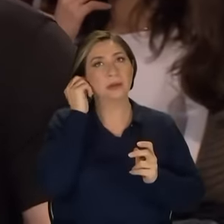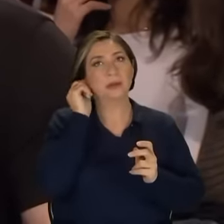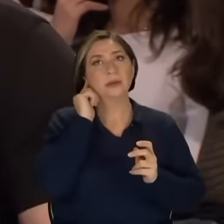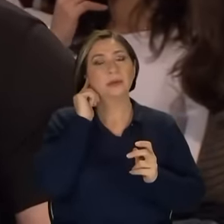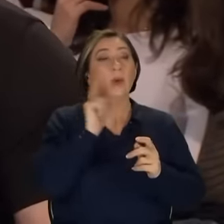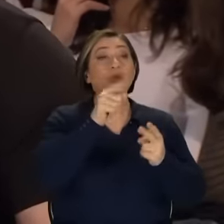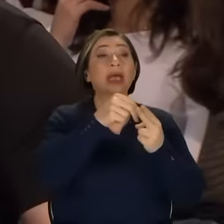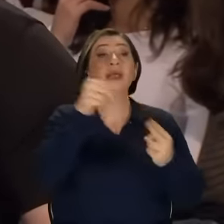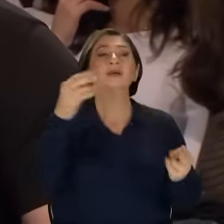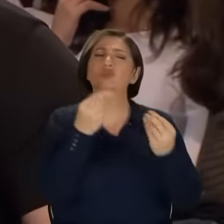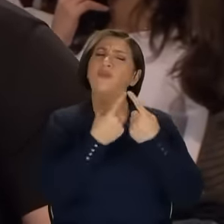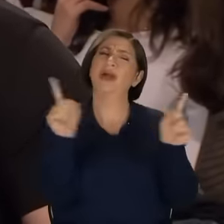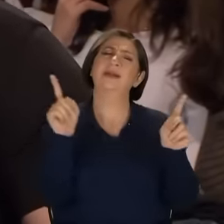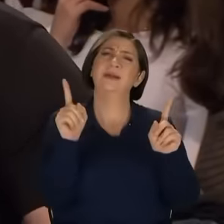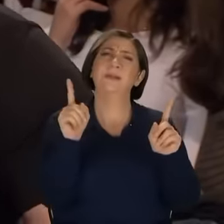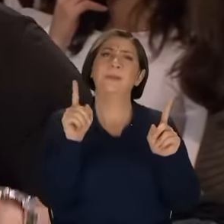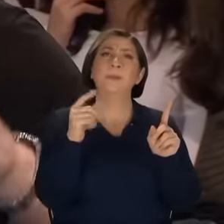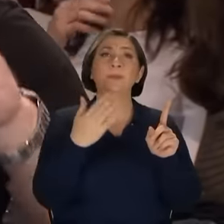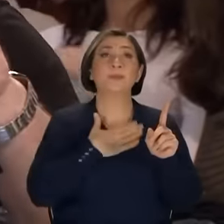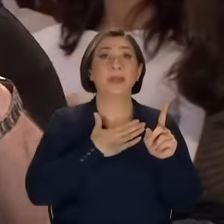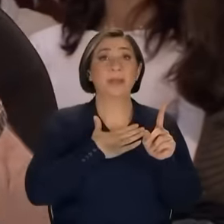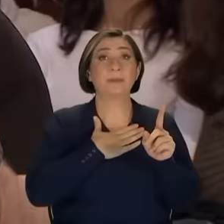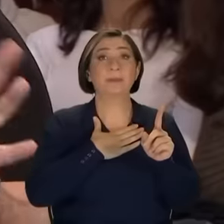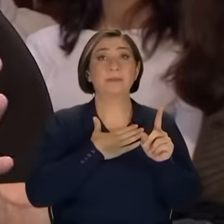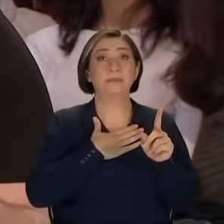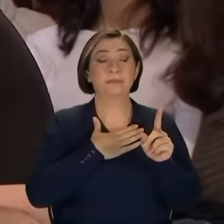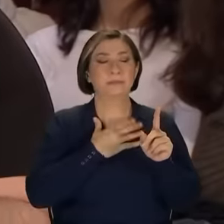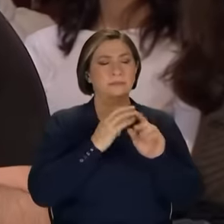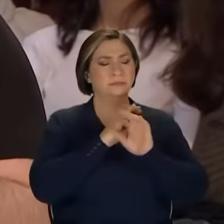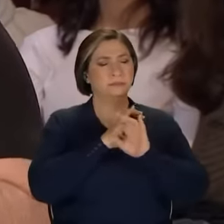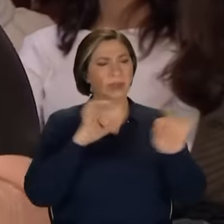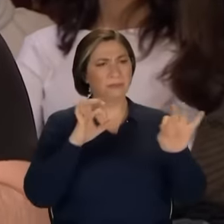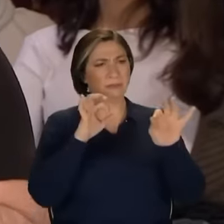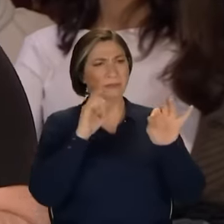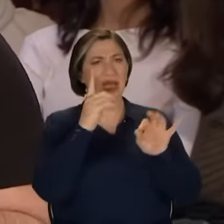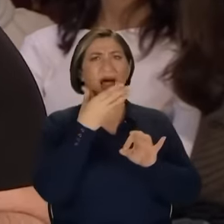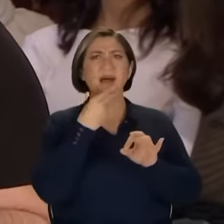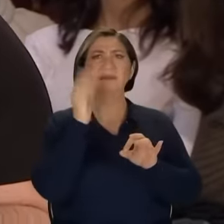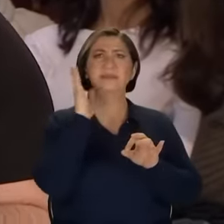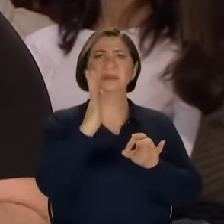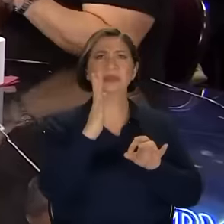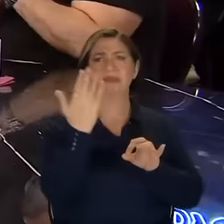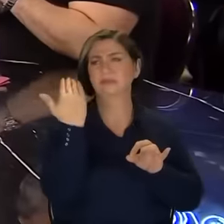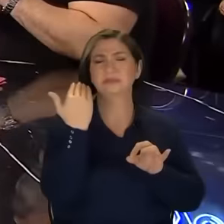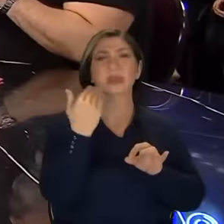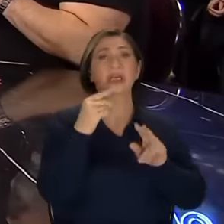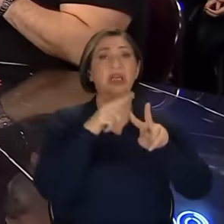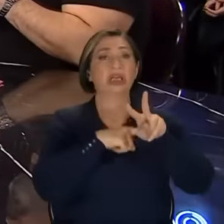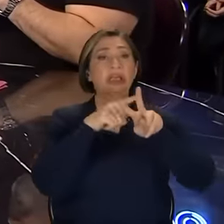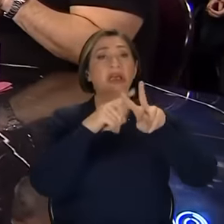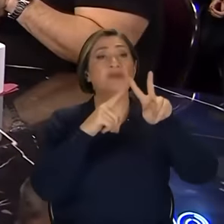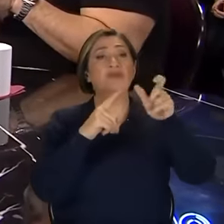onun öyküsü tabii çok başka. Yani benim çok spesifik, geçen birisi ayıplamış. Yavuz